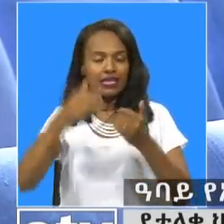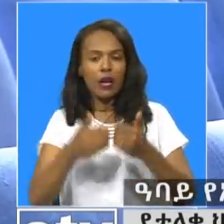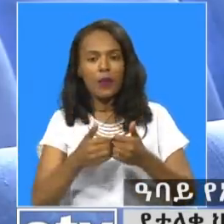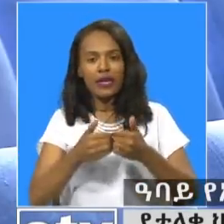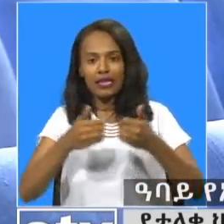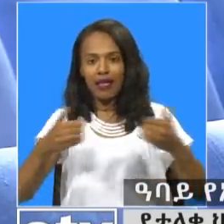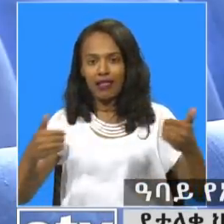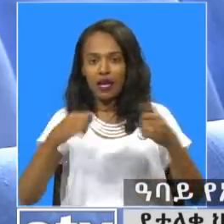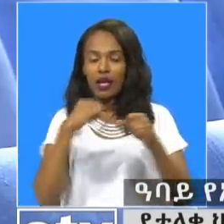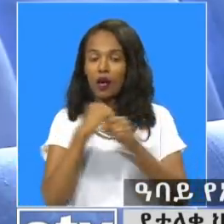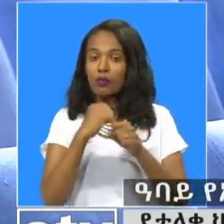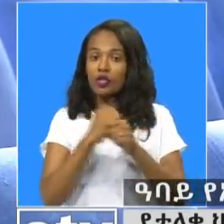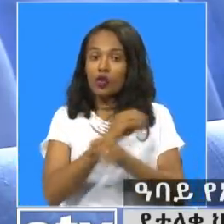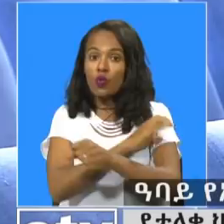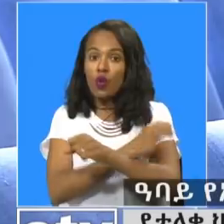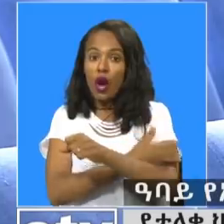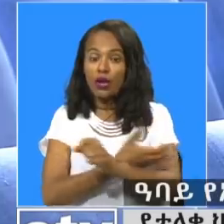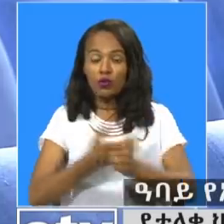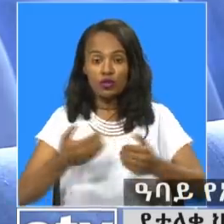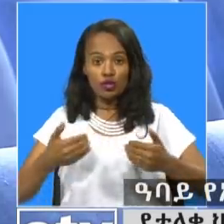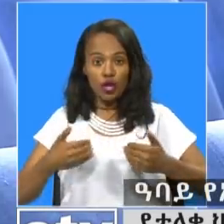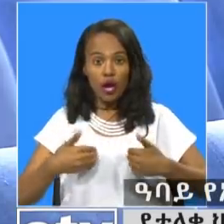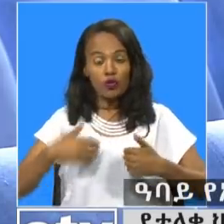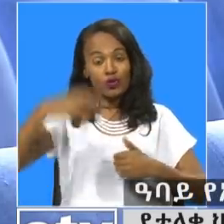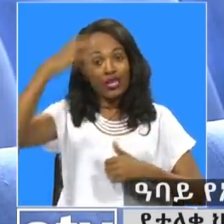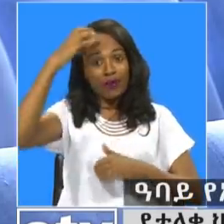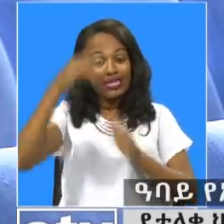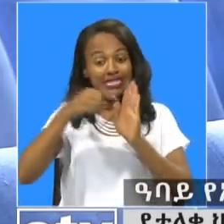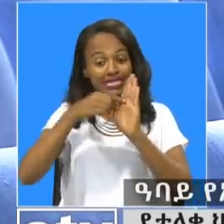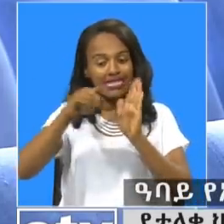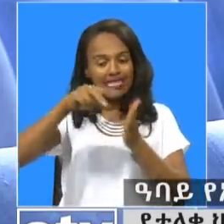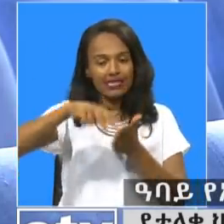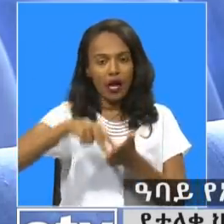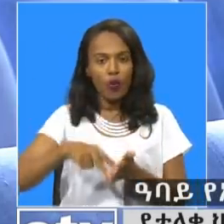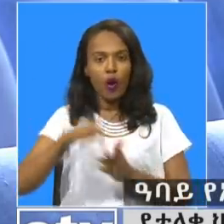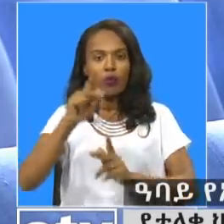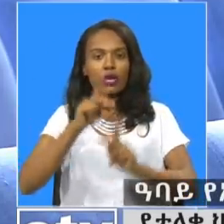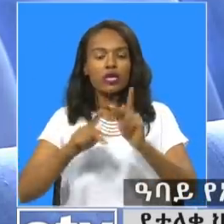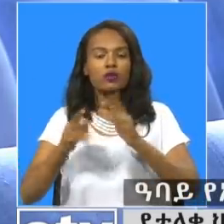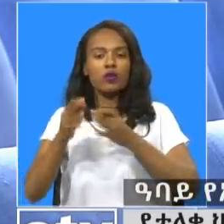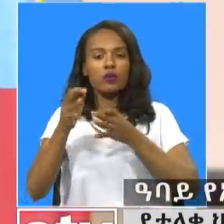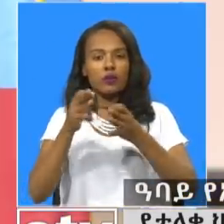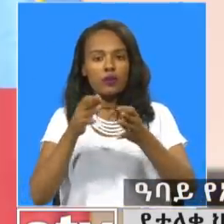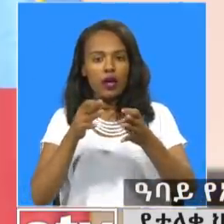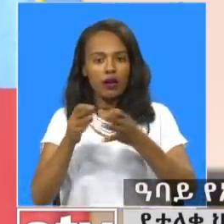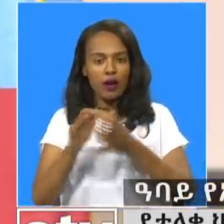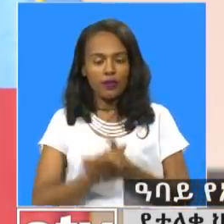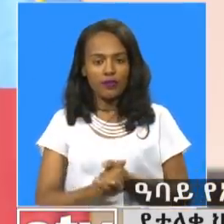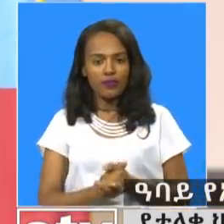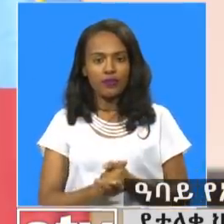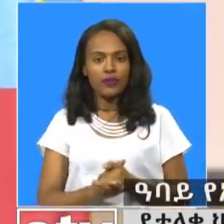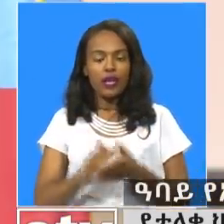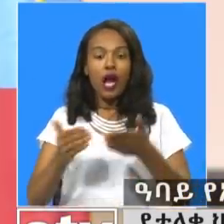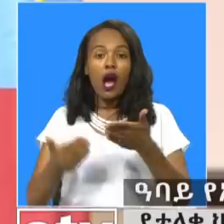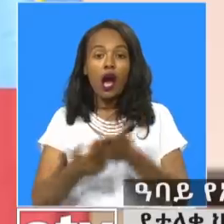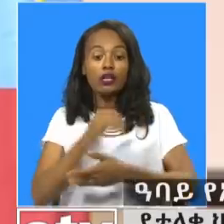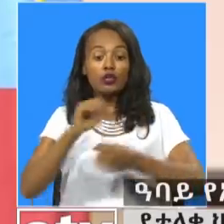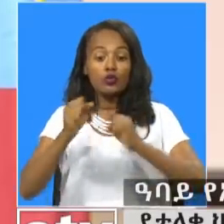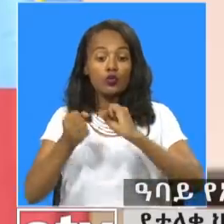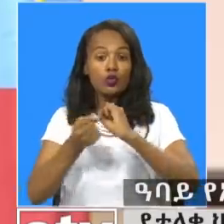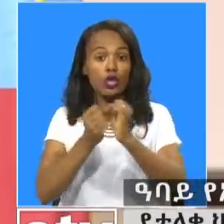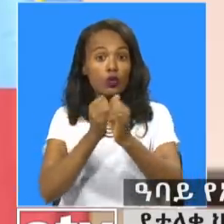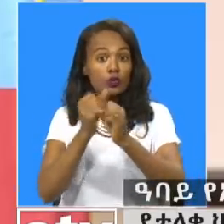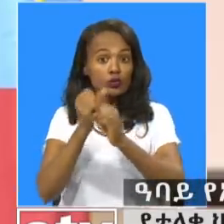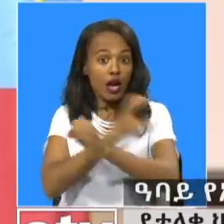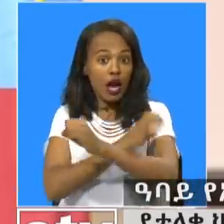ለመነጣጠል የሚሰሩ ኃይሎች ስላሉ የመንግስት ግልጽ አቋም ለህዝብ ይብራራ። አዲሱ የለውጥ ኃይል ወደ